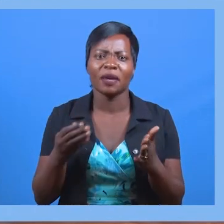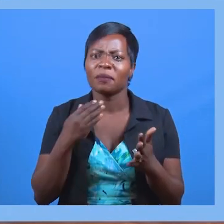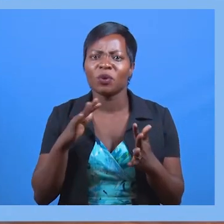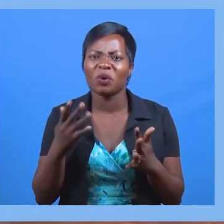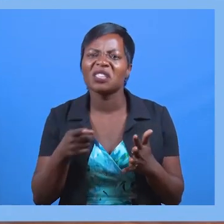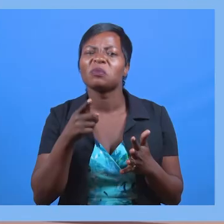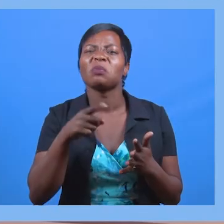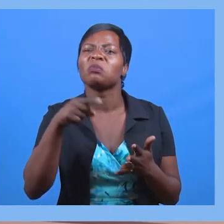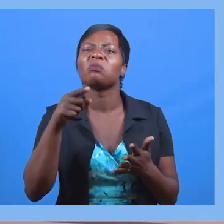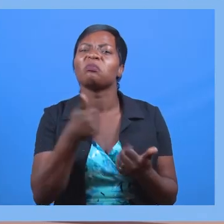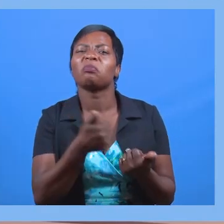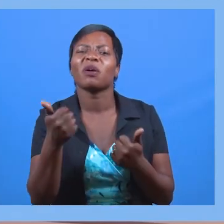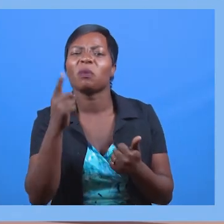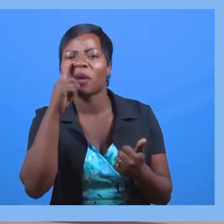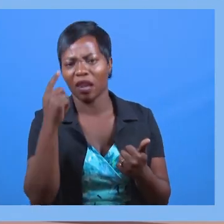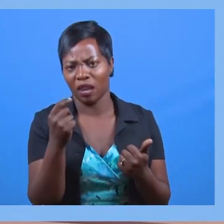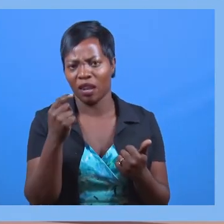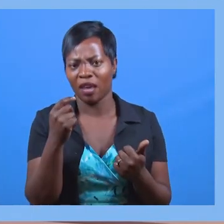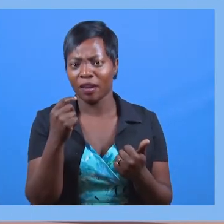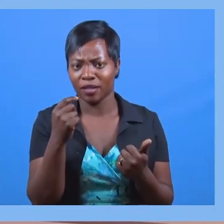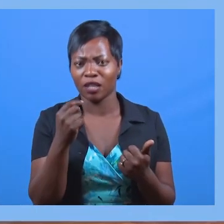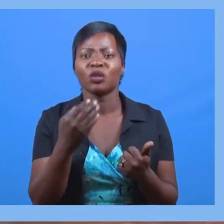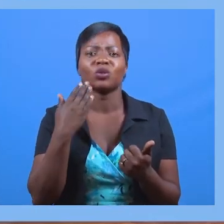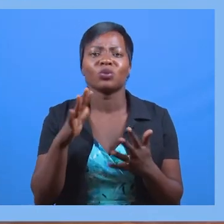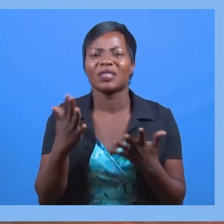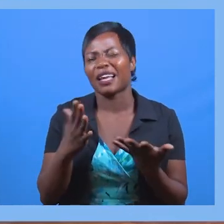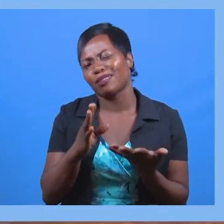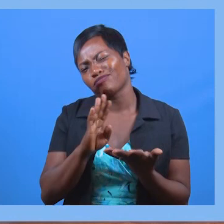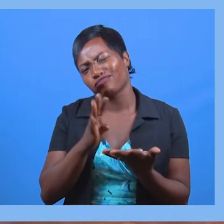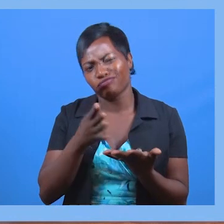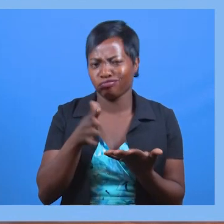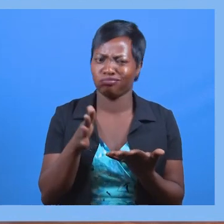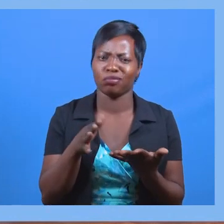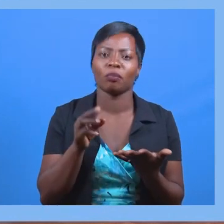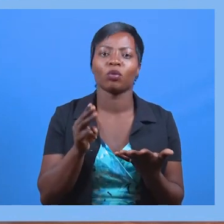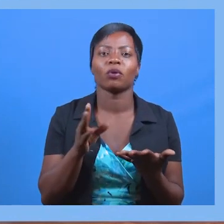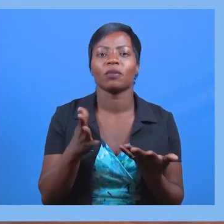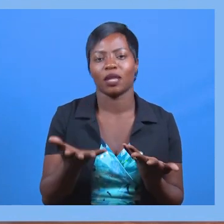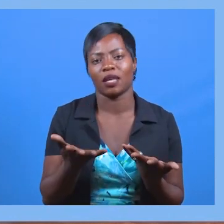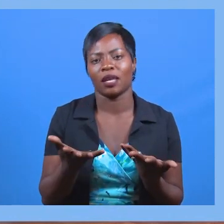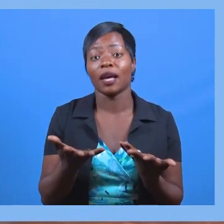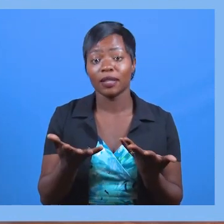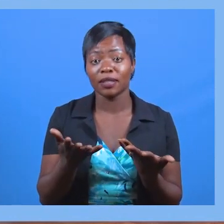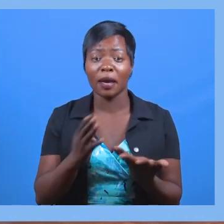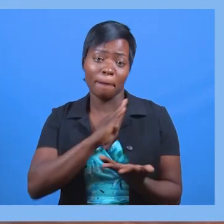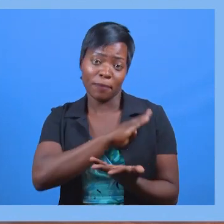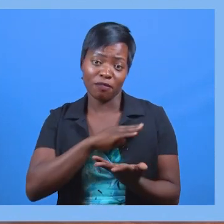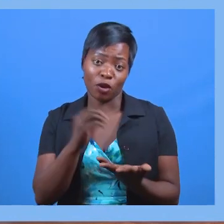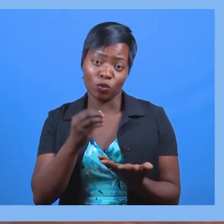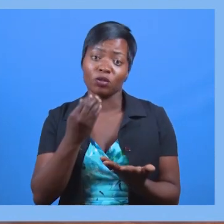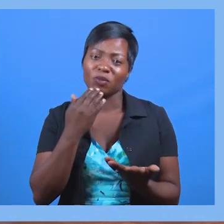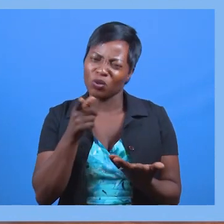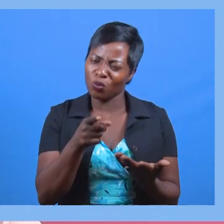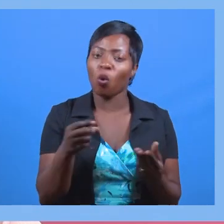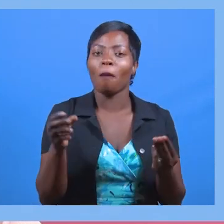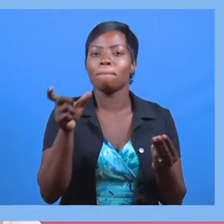muri kumboenda riniko, hazvinawo chiremerera. Nokuti tambotaura kuti munhu unhu, kana usina unhu ndopauchati